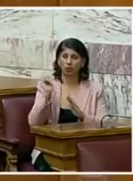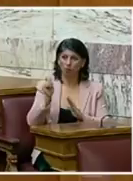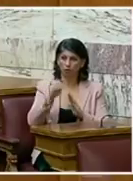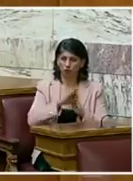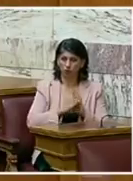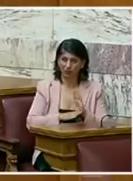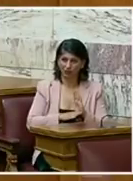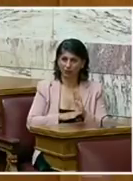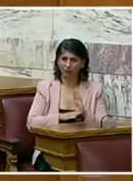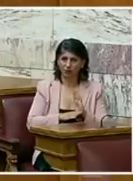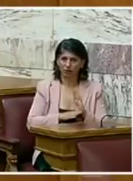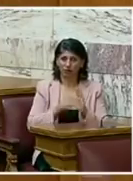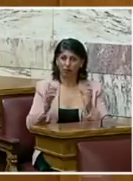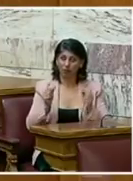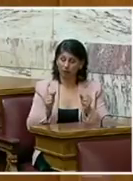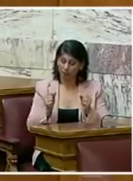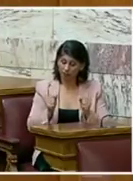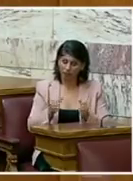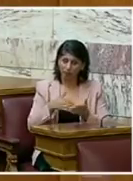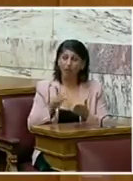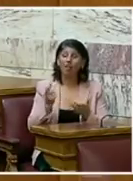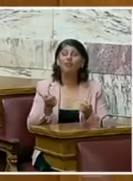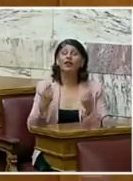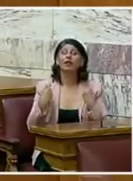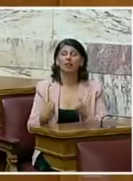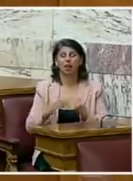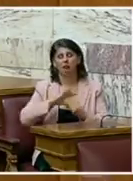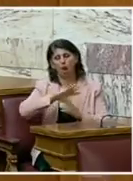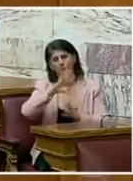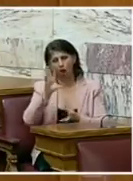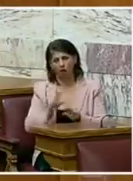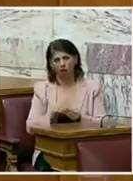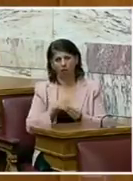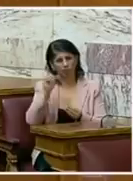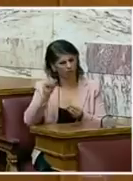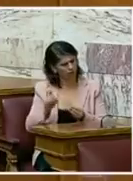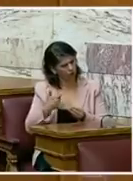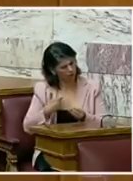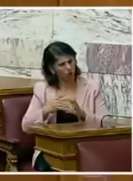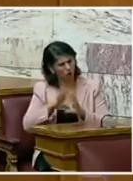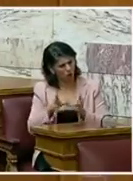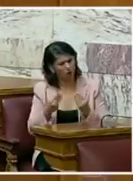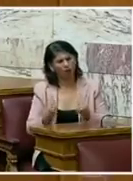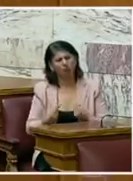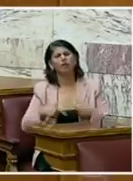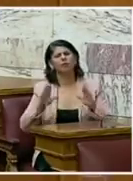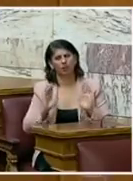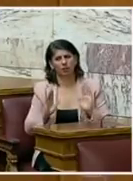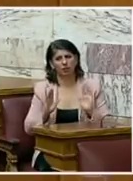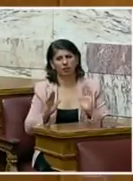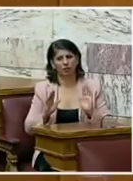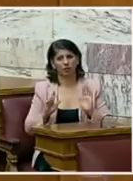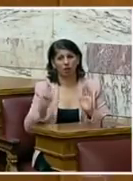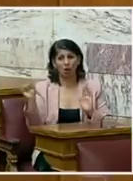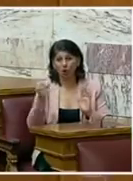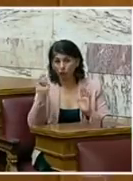καθρέφτη. Δεν τα κάνετε καλά όλα. Και πιθανόν να μην κάνουμε κι εμείς καλά όλα. Όλο το πολιτικό σύστημα πρέπει να κοιτάξει τον καθρέφτη.